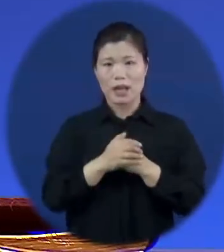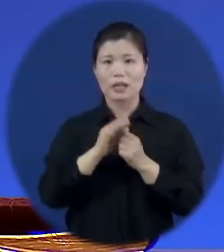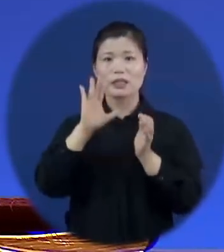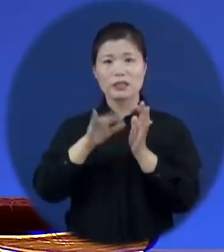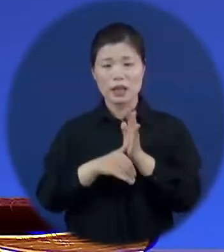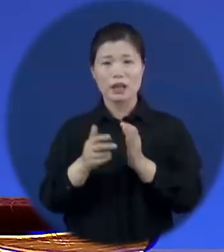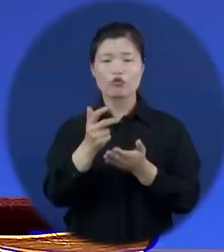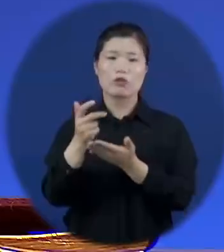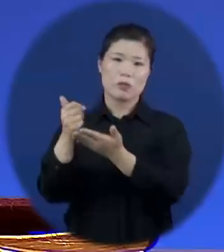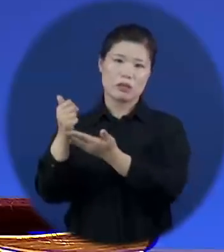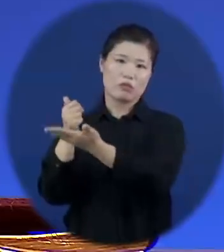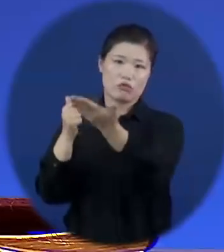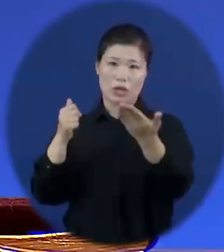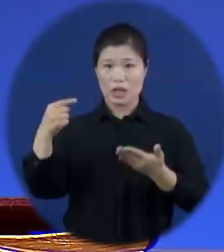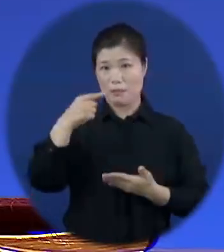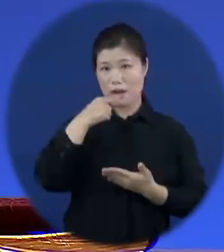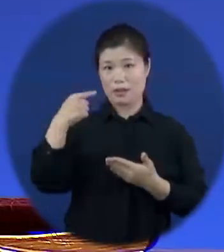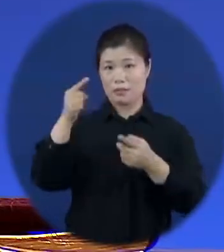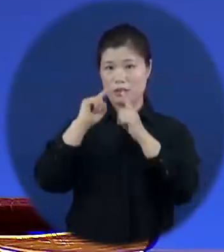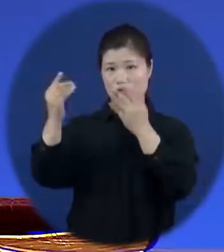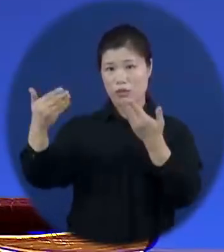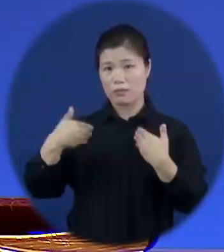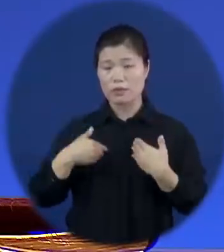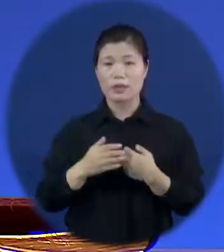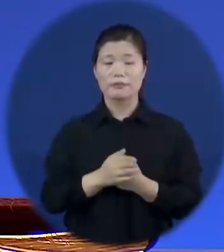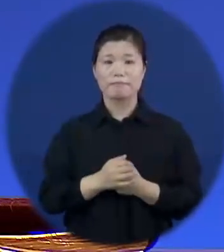그랬을 때 주님은 우리에게 말씀하십니다.